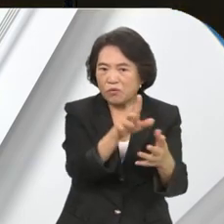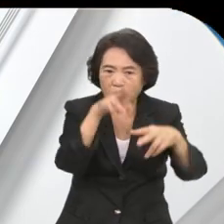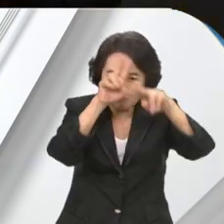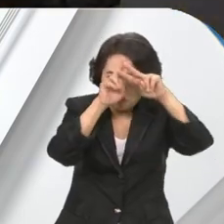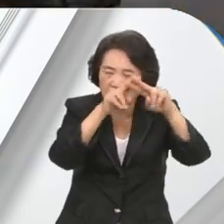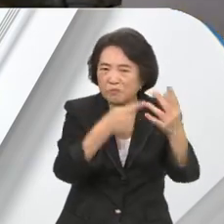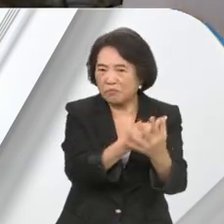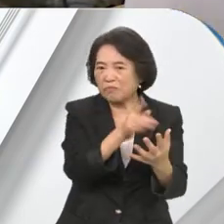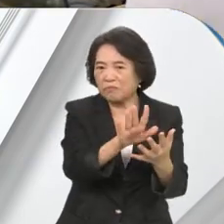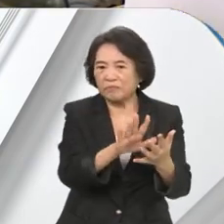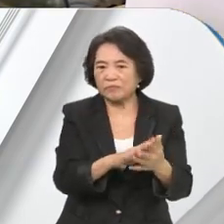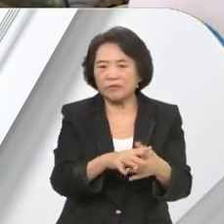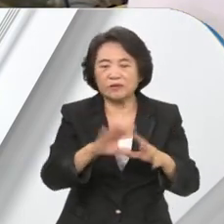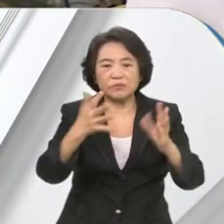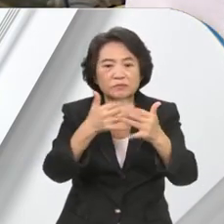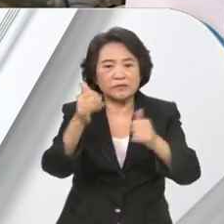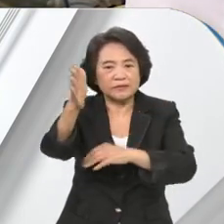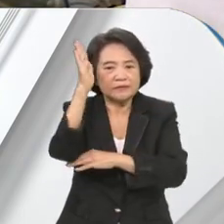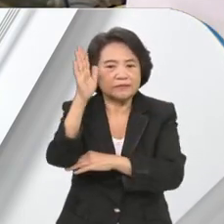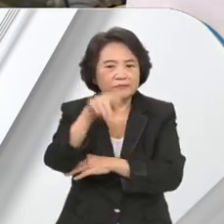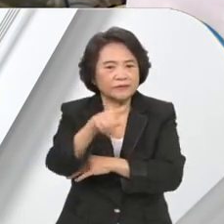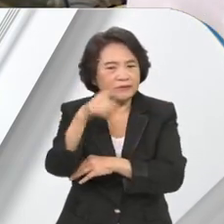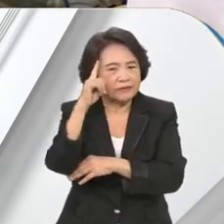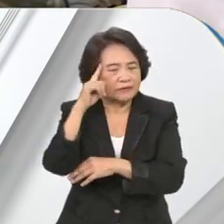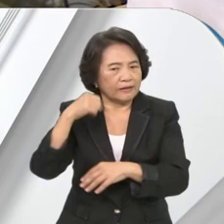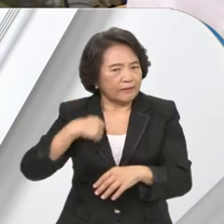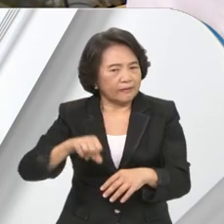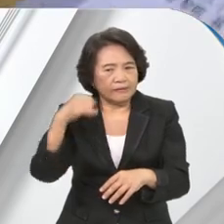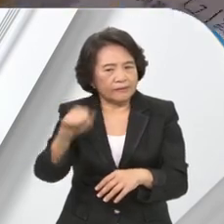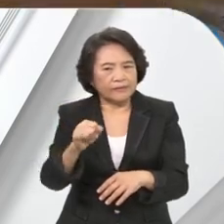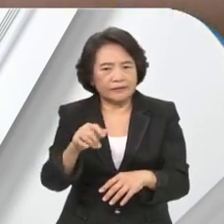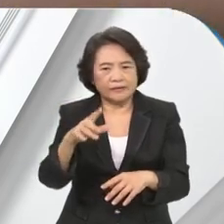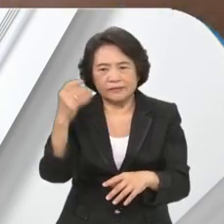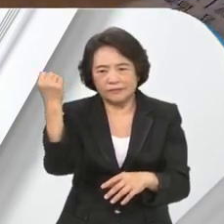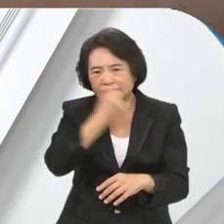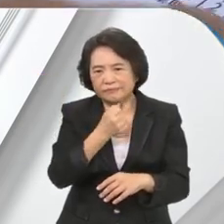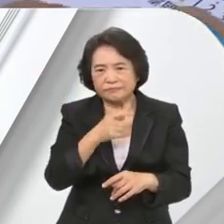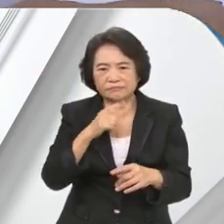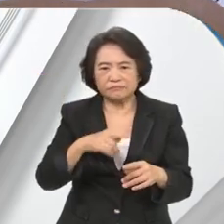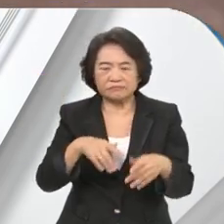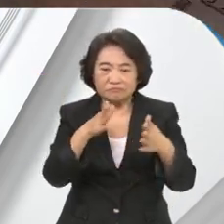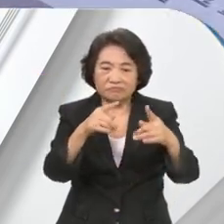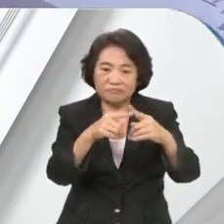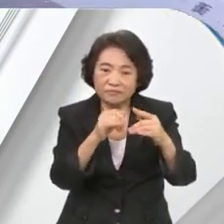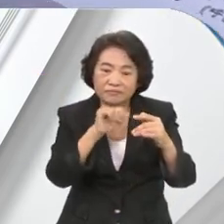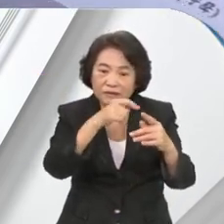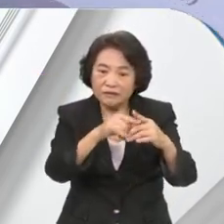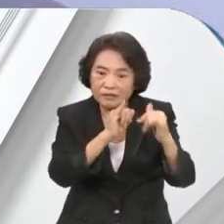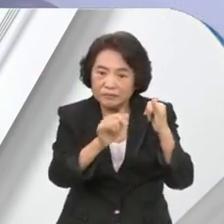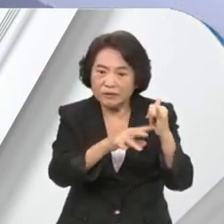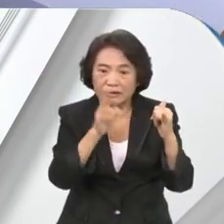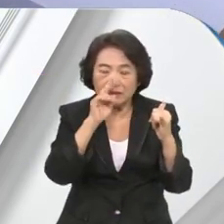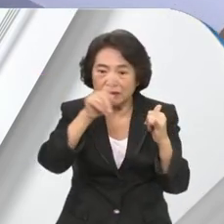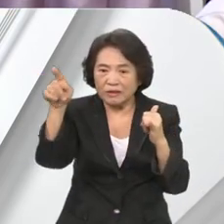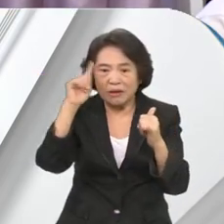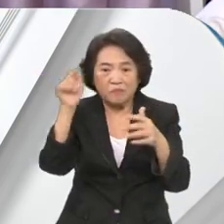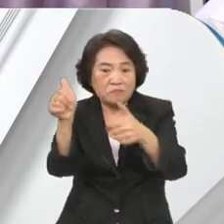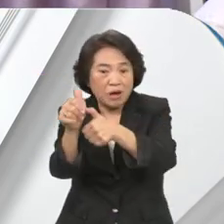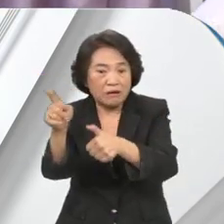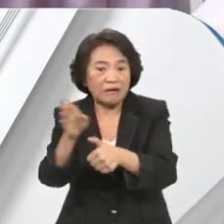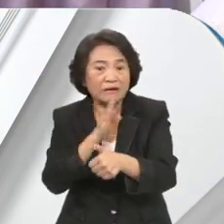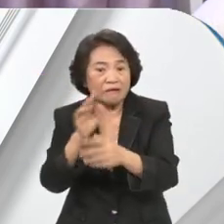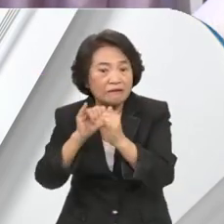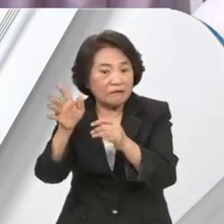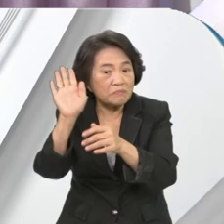产党。 国民政府在一腐败啦，无当作台湾人迄几个百姓，唐